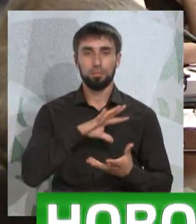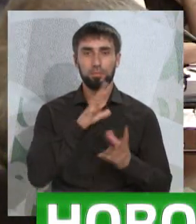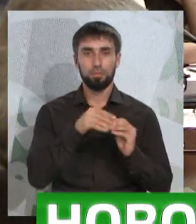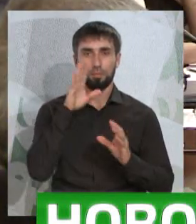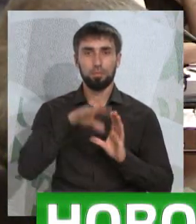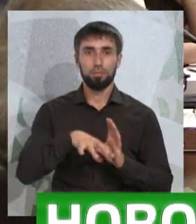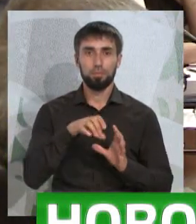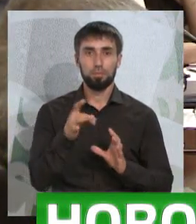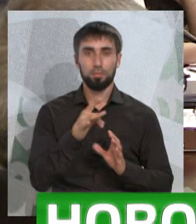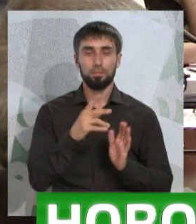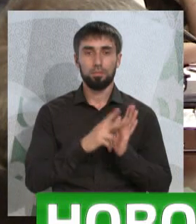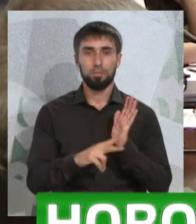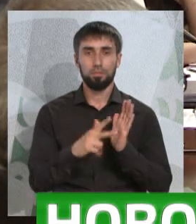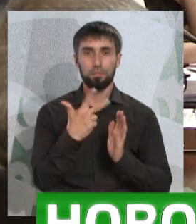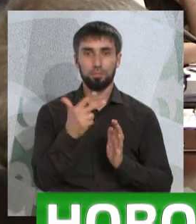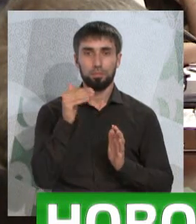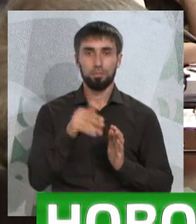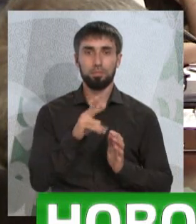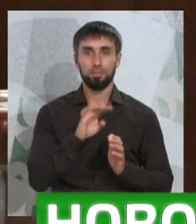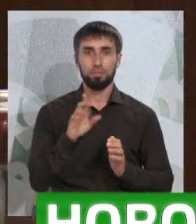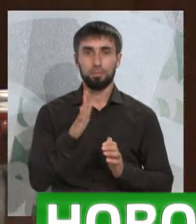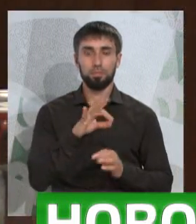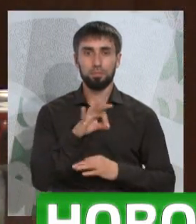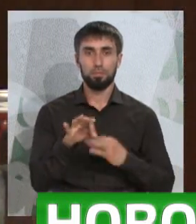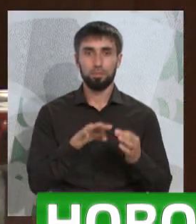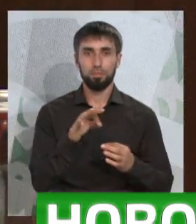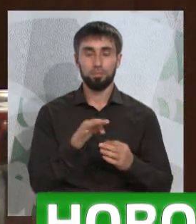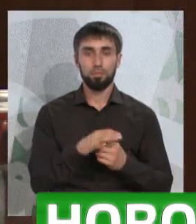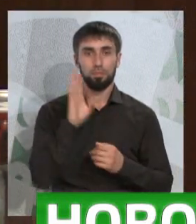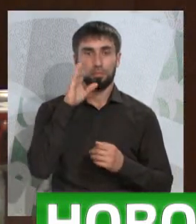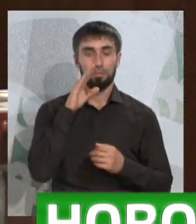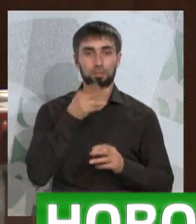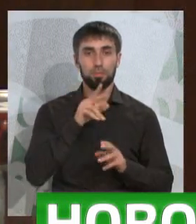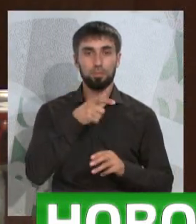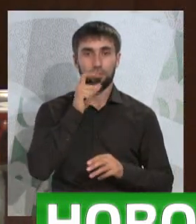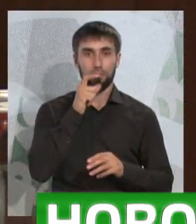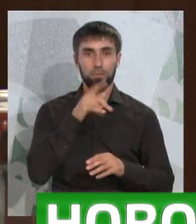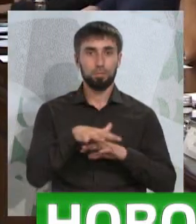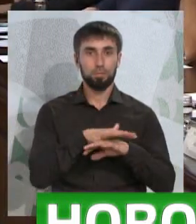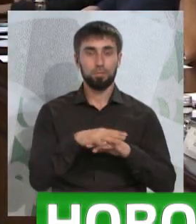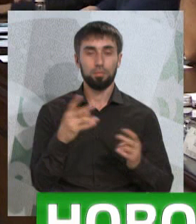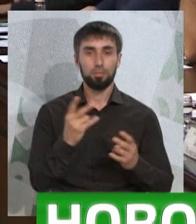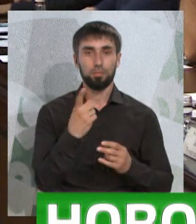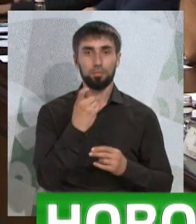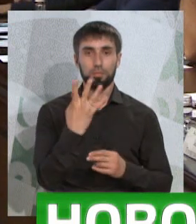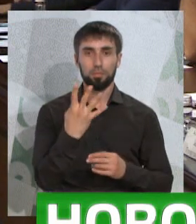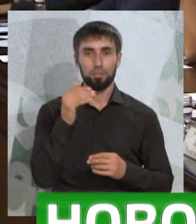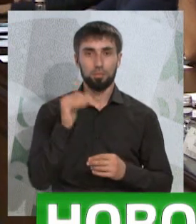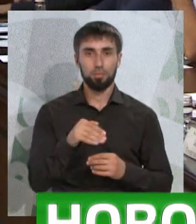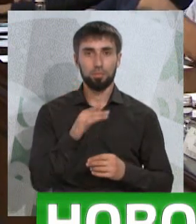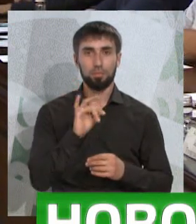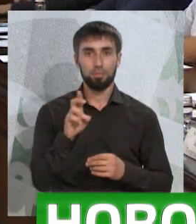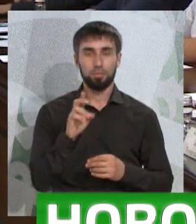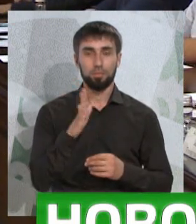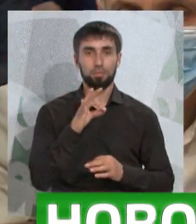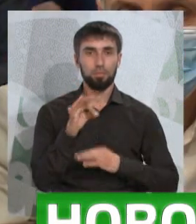по республике – более 83 тысяч кубометров в сутки. Питьевой воды для населения, между тем, необходимо 104 тысячи